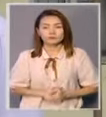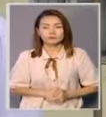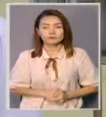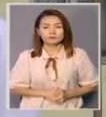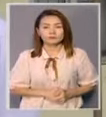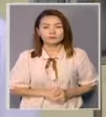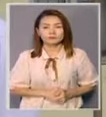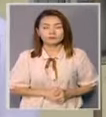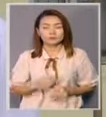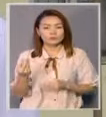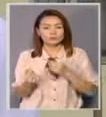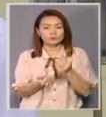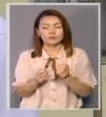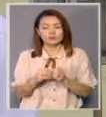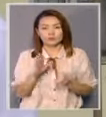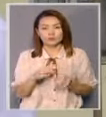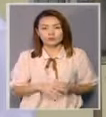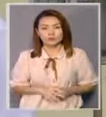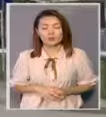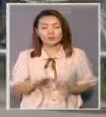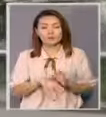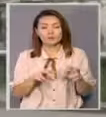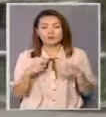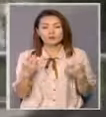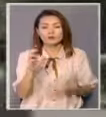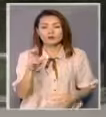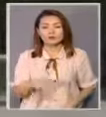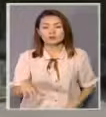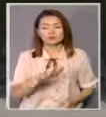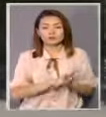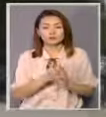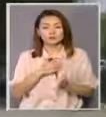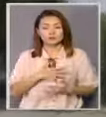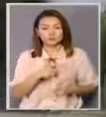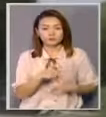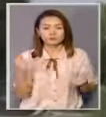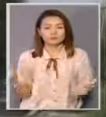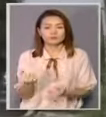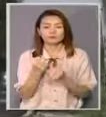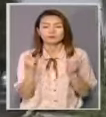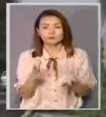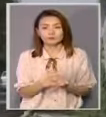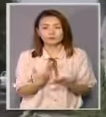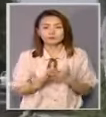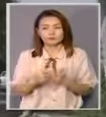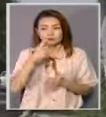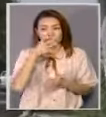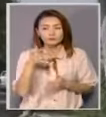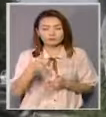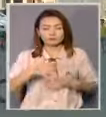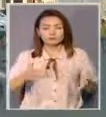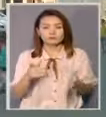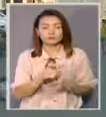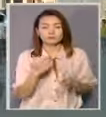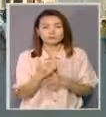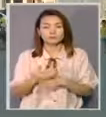енгізіп, сол арқылы төленетін болады 5 комиссия. Облыста әлеуметтік жағдайы төмен жандарға қолдау көрсетіліп келеді. Мәселен, биыл 5000-нан аса